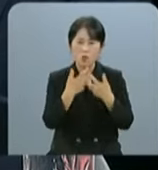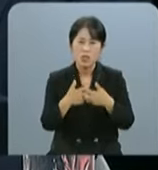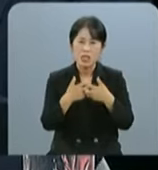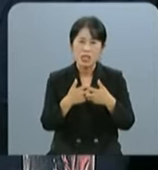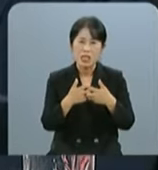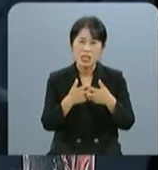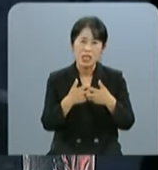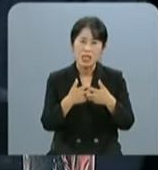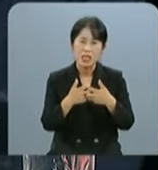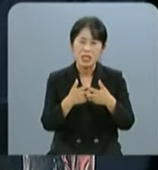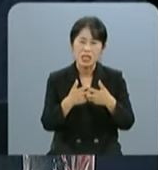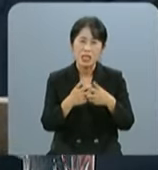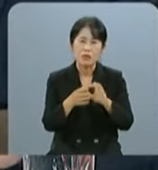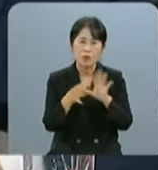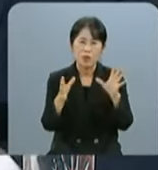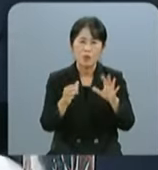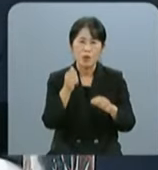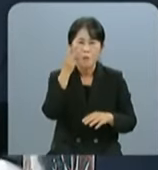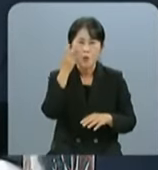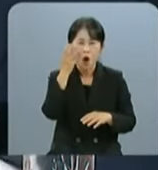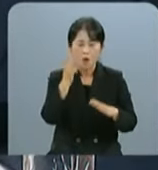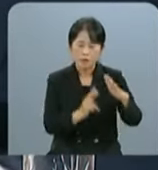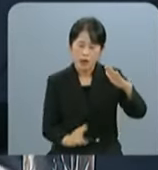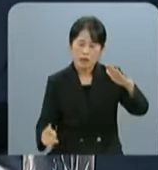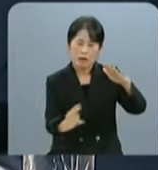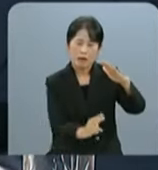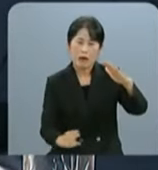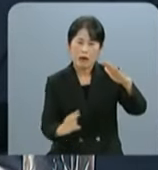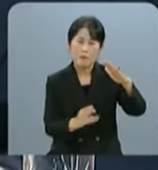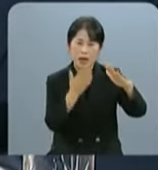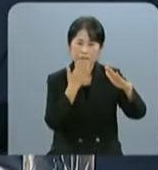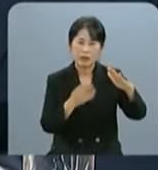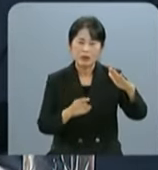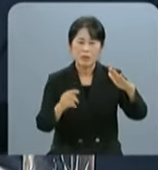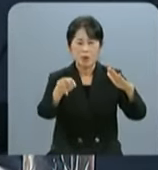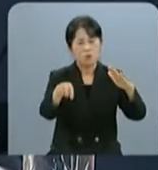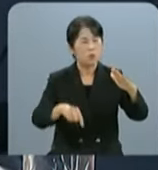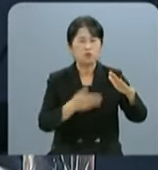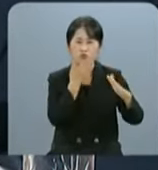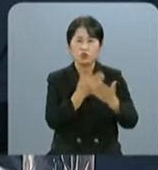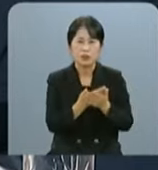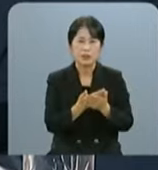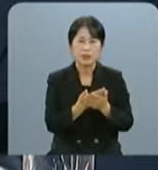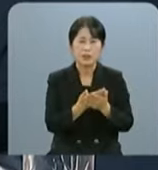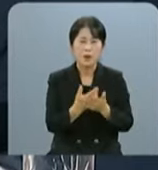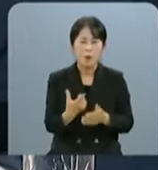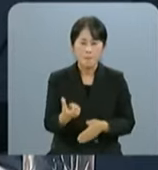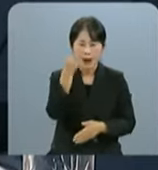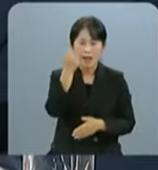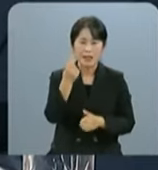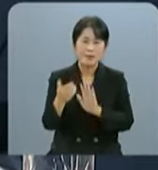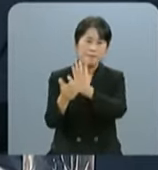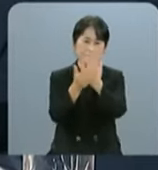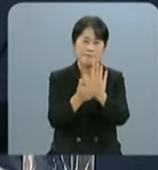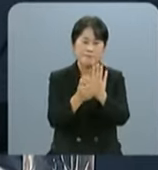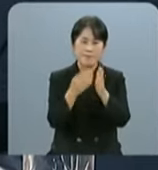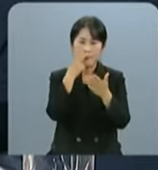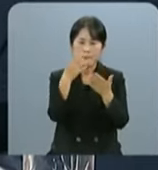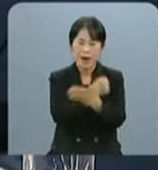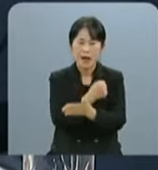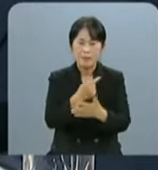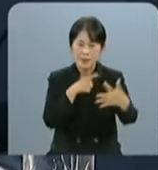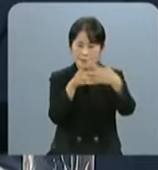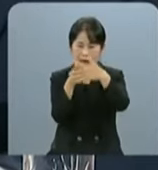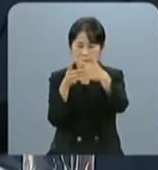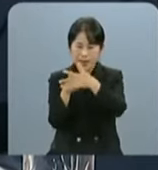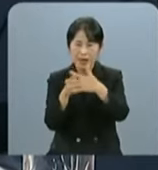교체하는 거 없이 몇 달간 다닐 수 있기 때문에 어디 있느냐가 중요하지 않고 어떻게 조기 파악을 할 것이냐. 그리고